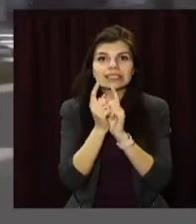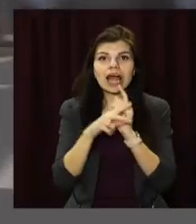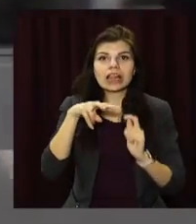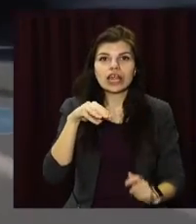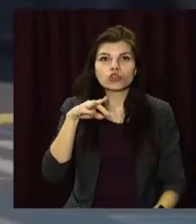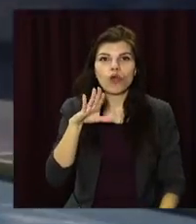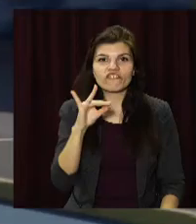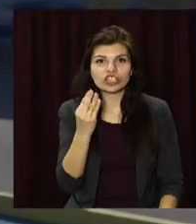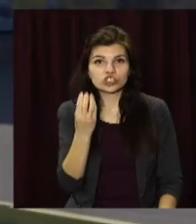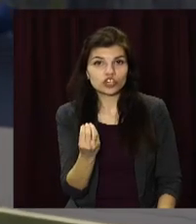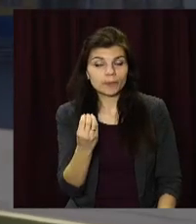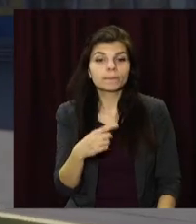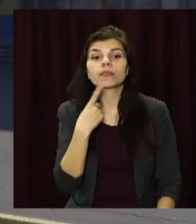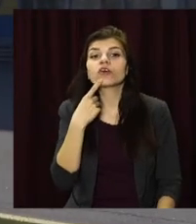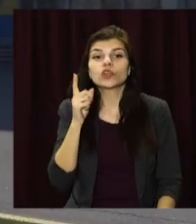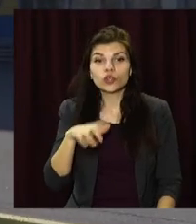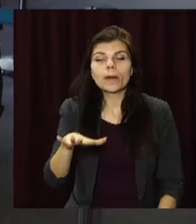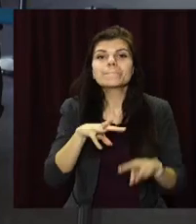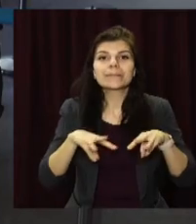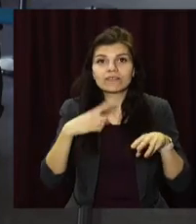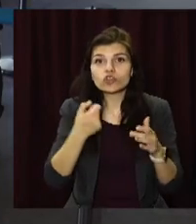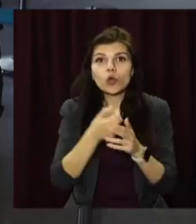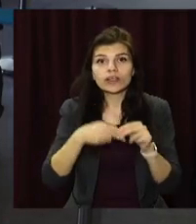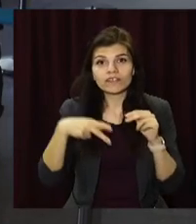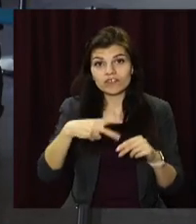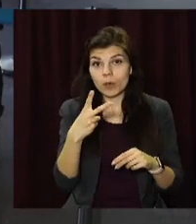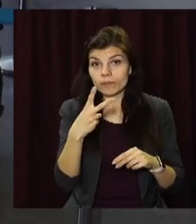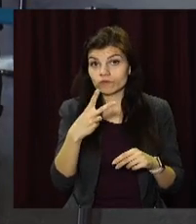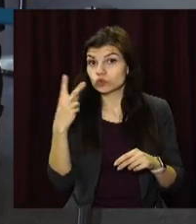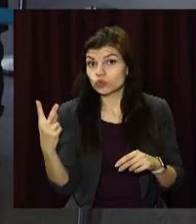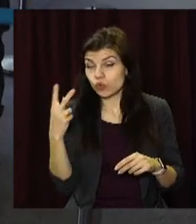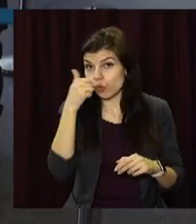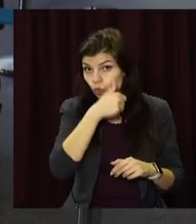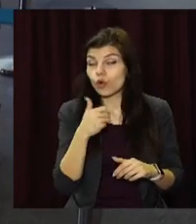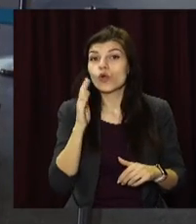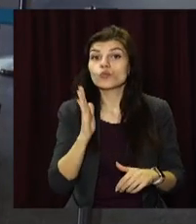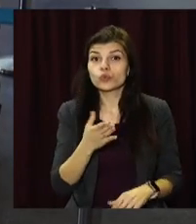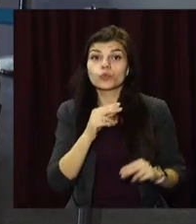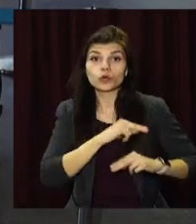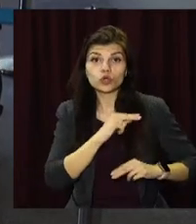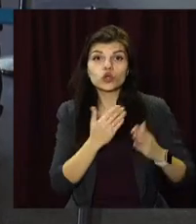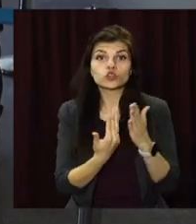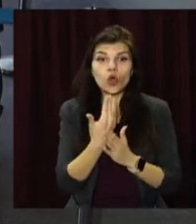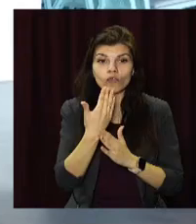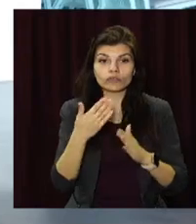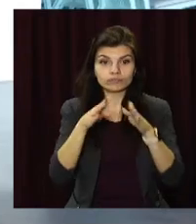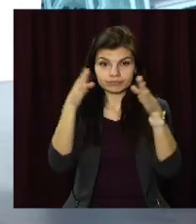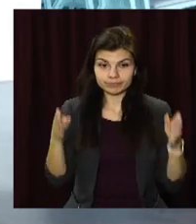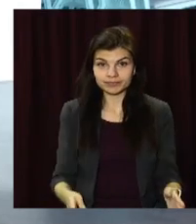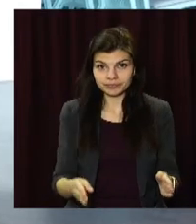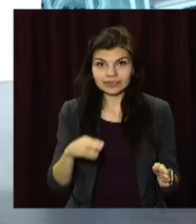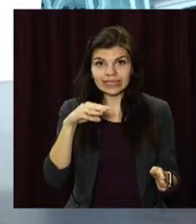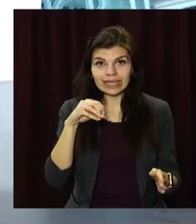литовище. Також, додав міністр, вже до кінця 2022 року почне функціонувати новий термінал, а до